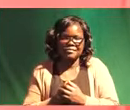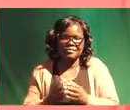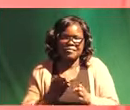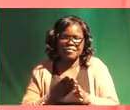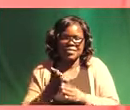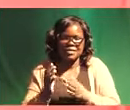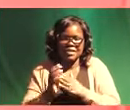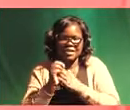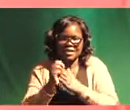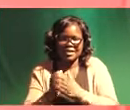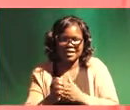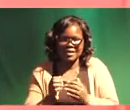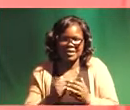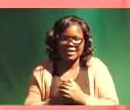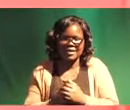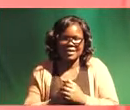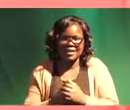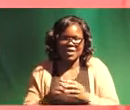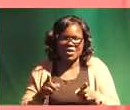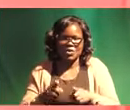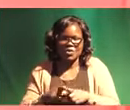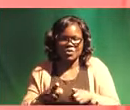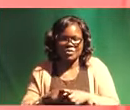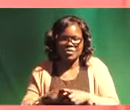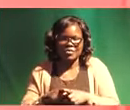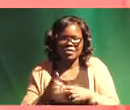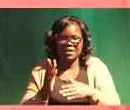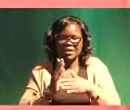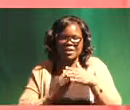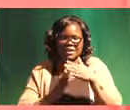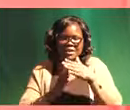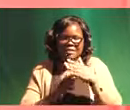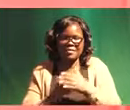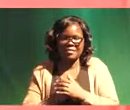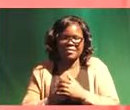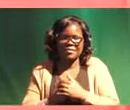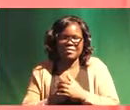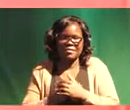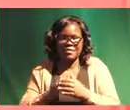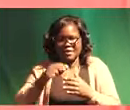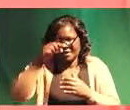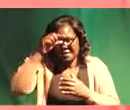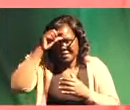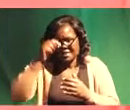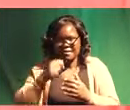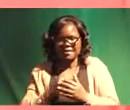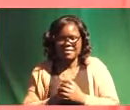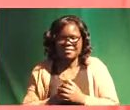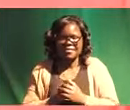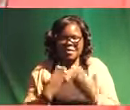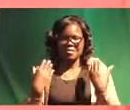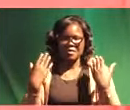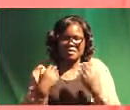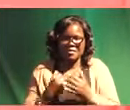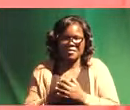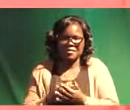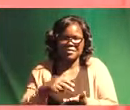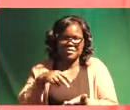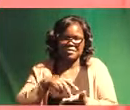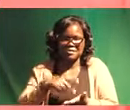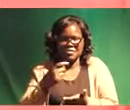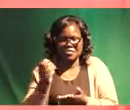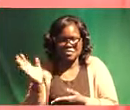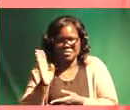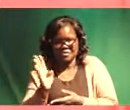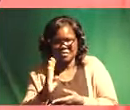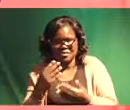Majority Leader, na pia naibu wangu ama Deputy Governor wa Meru, simama kidogo uwevu